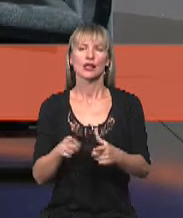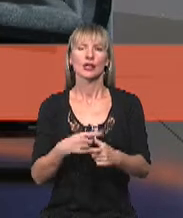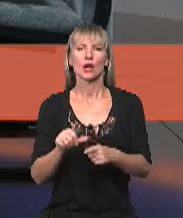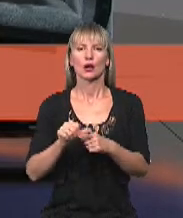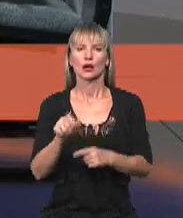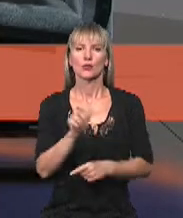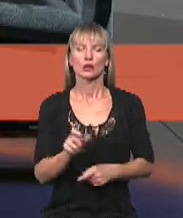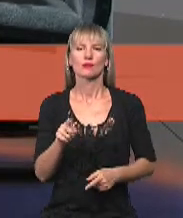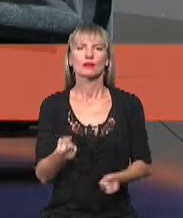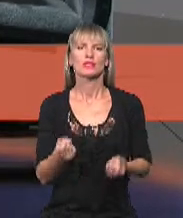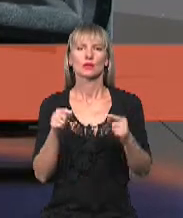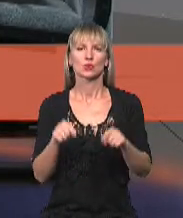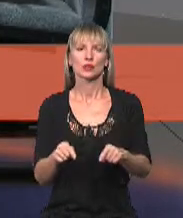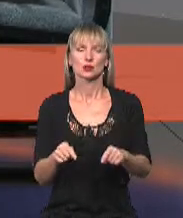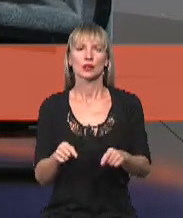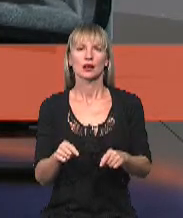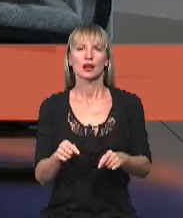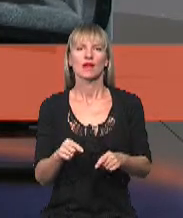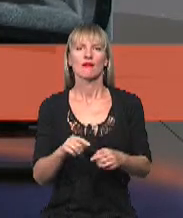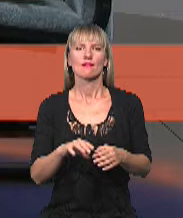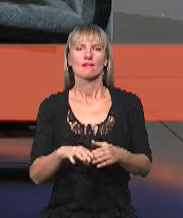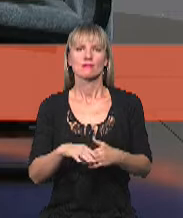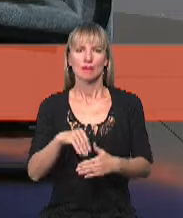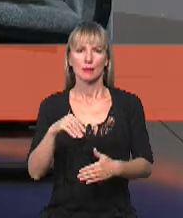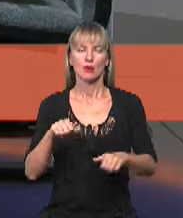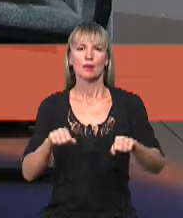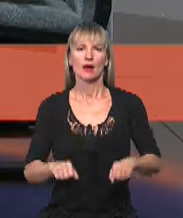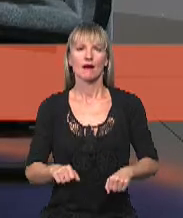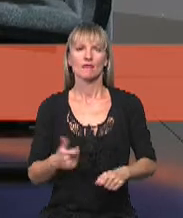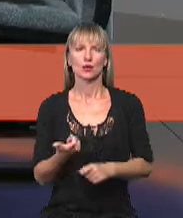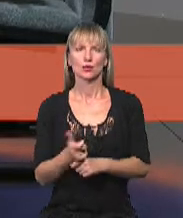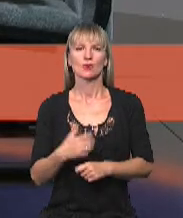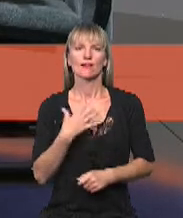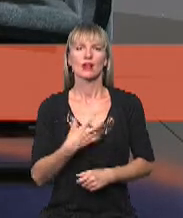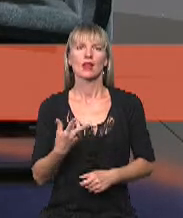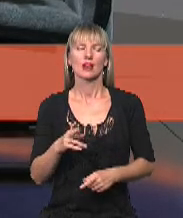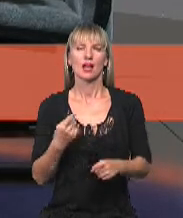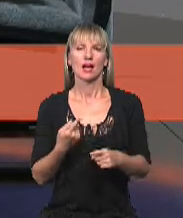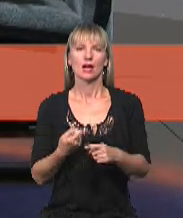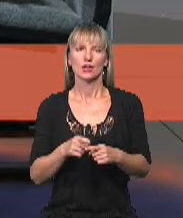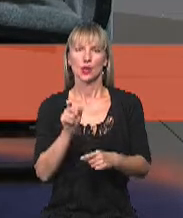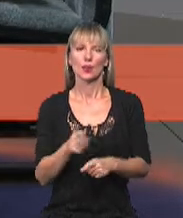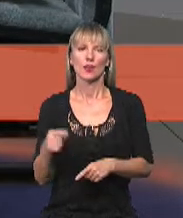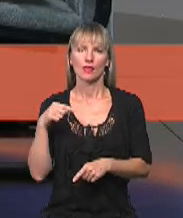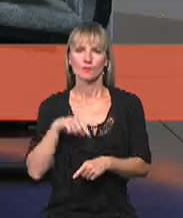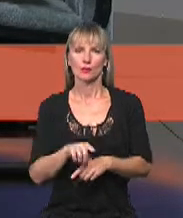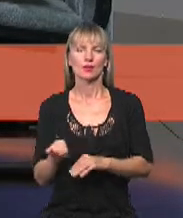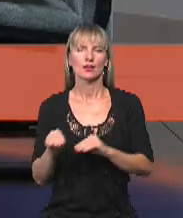люди, вони з'явилися тут, невже виборчі права настільки важливі для цієї інтеграції? Бо ми